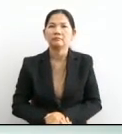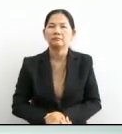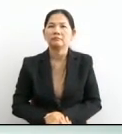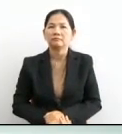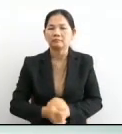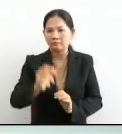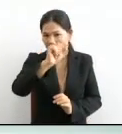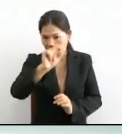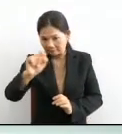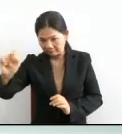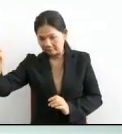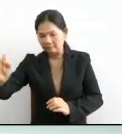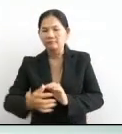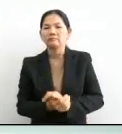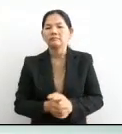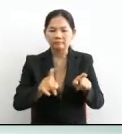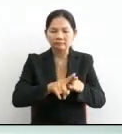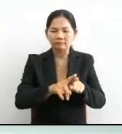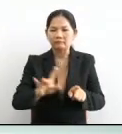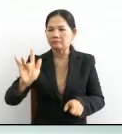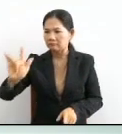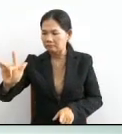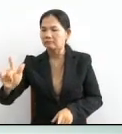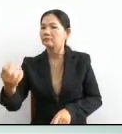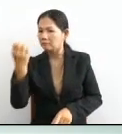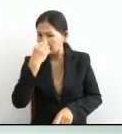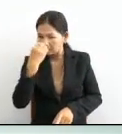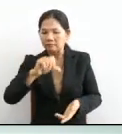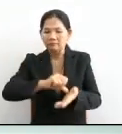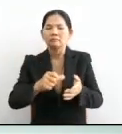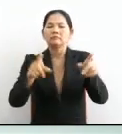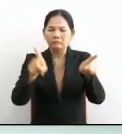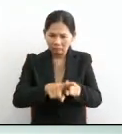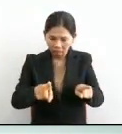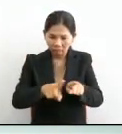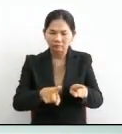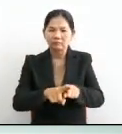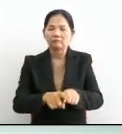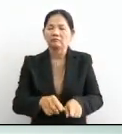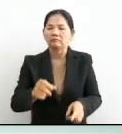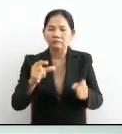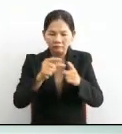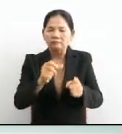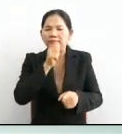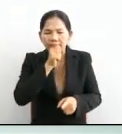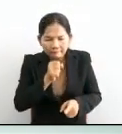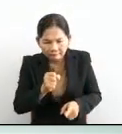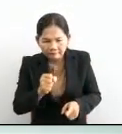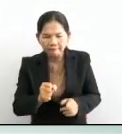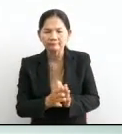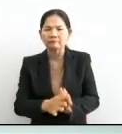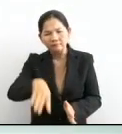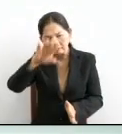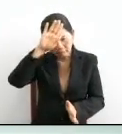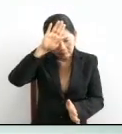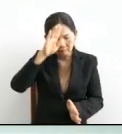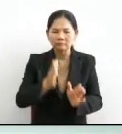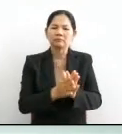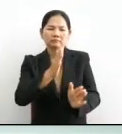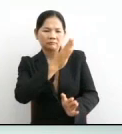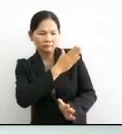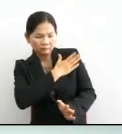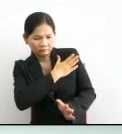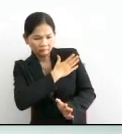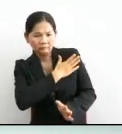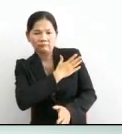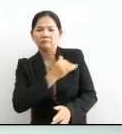con thì xây máu chà để đôi nâng bị bó để miếng này đôi nâng bị bó rì phù chà chẳng cả nay dương pra với thay dương